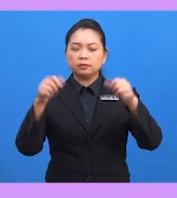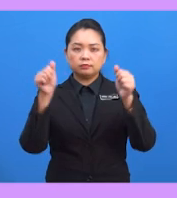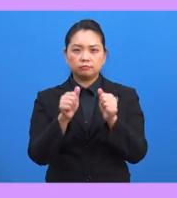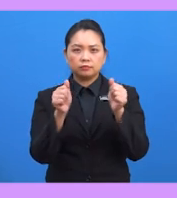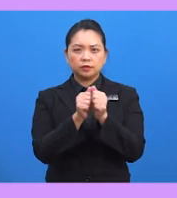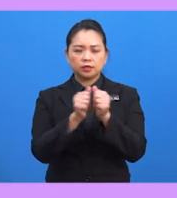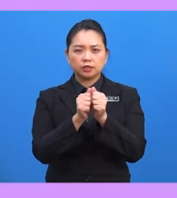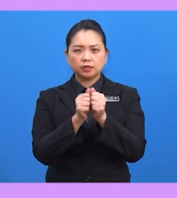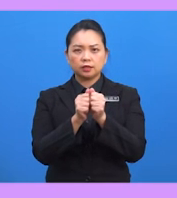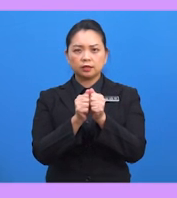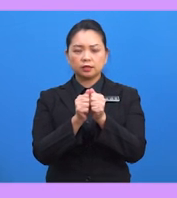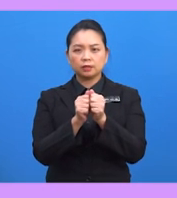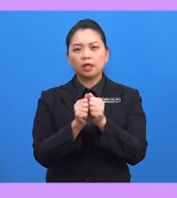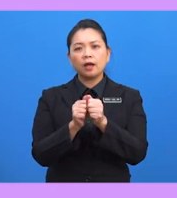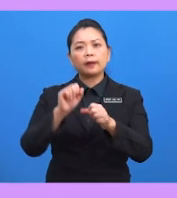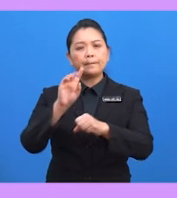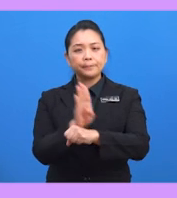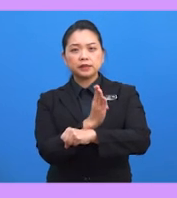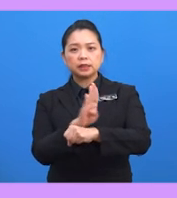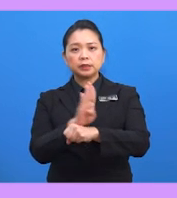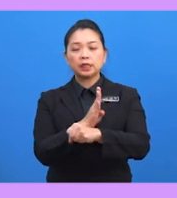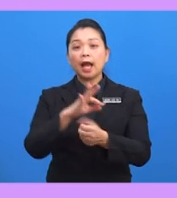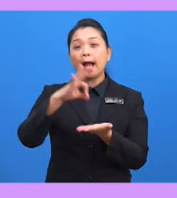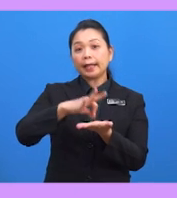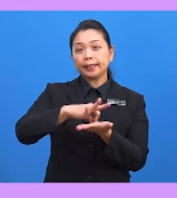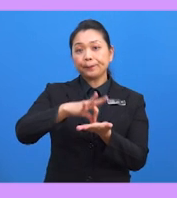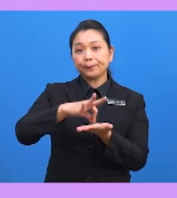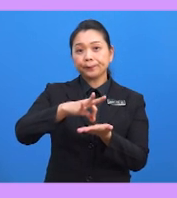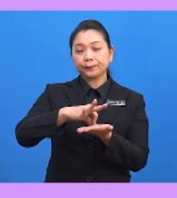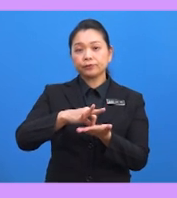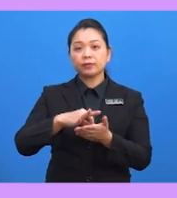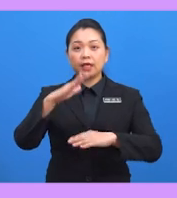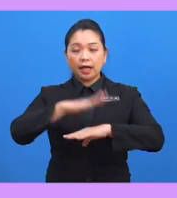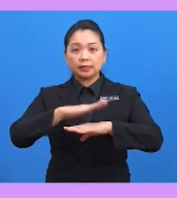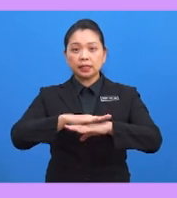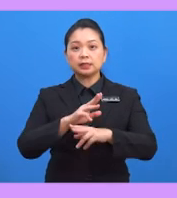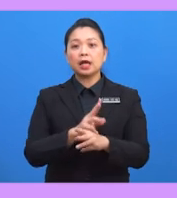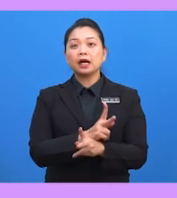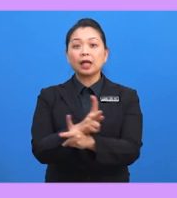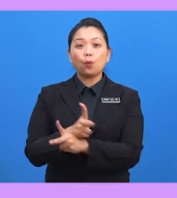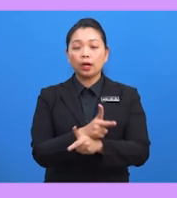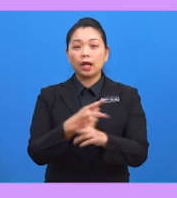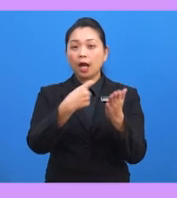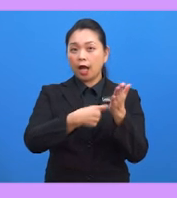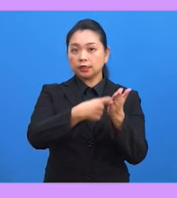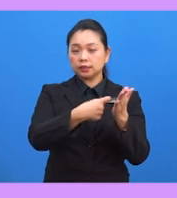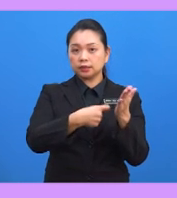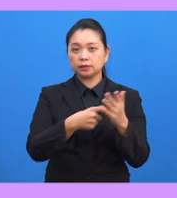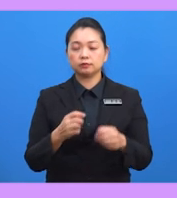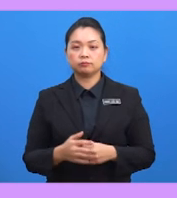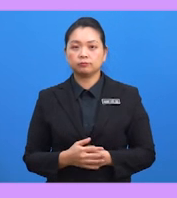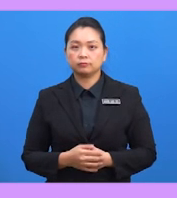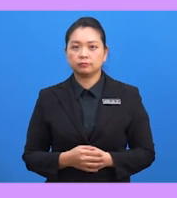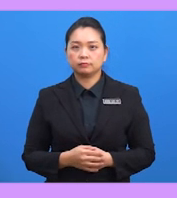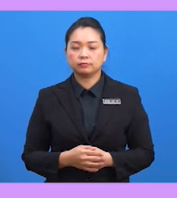terhadap peniaga-peniaga ayam di bawah Akta Kawalan Harga dan Anti-Pencatutan 2011 yang dijalankan